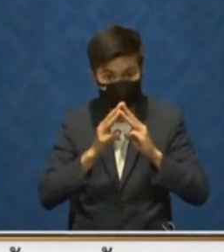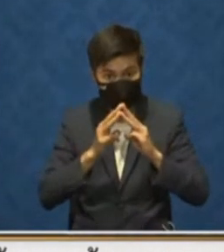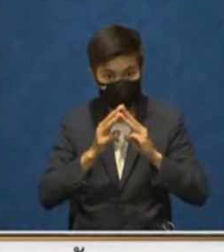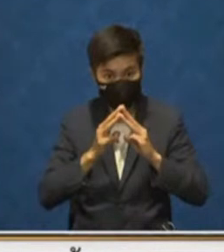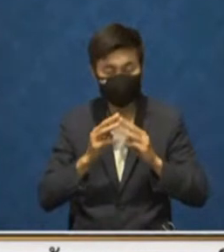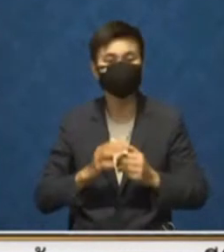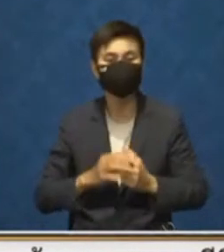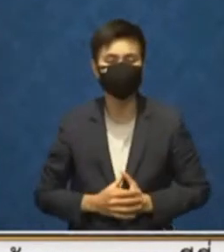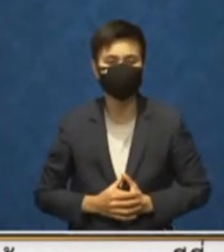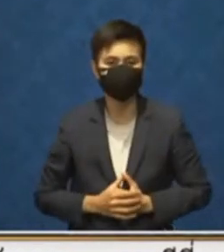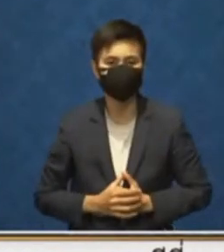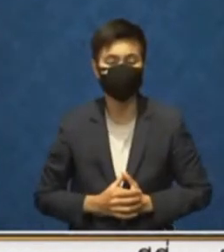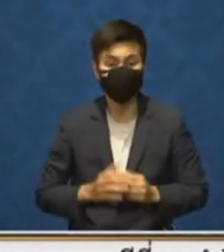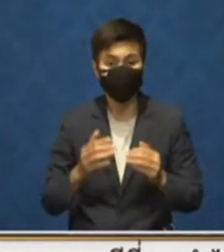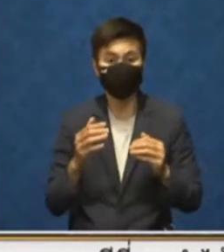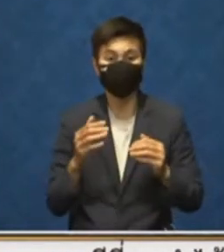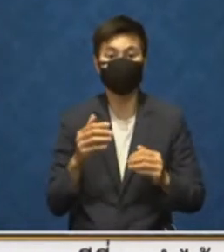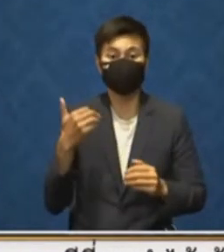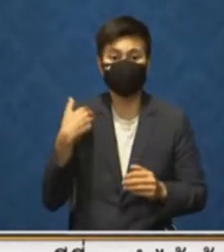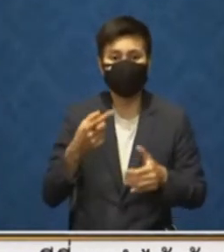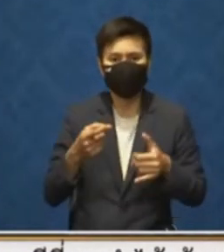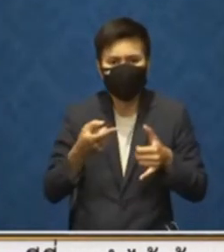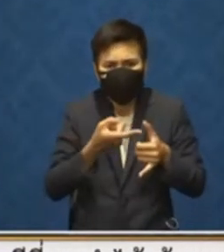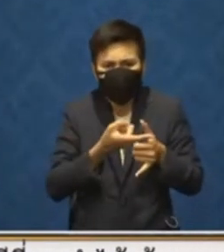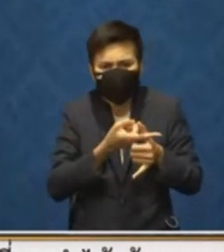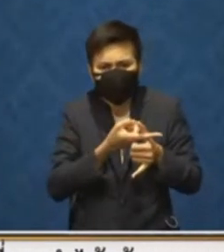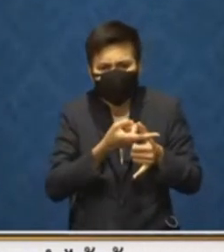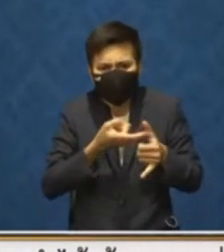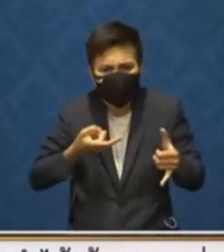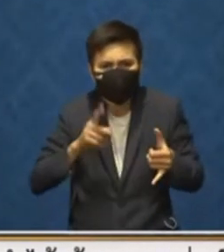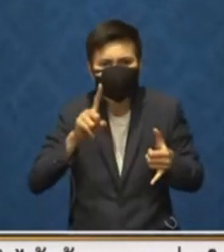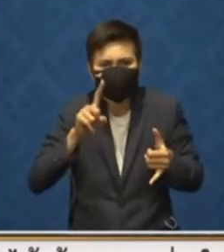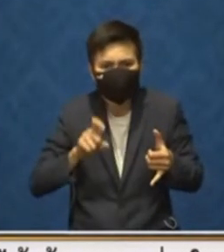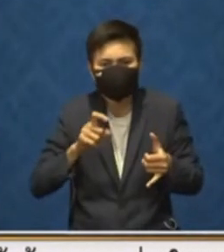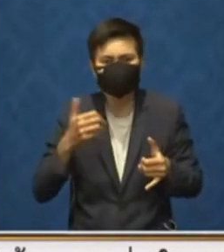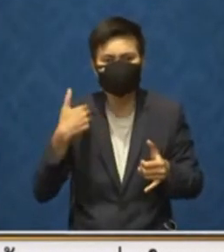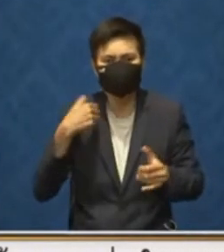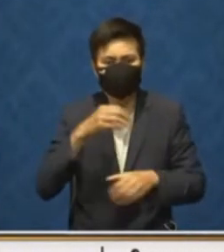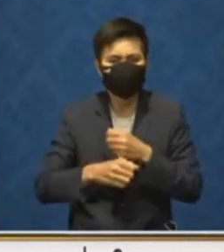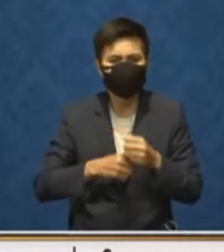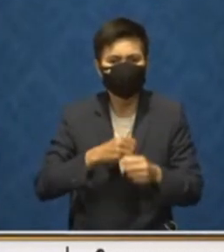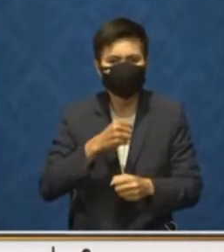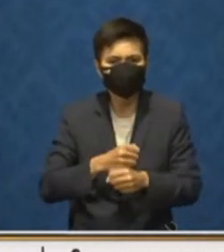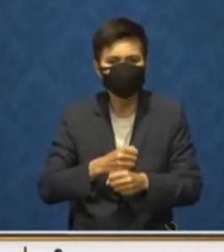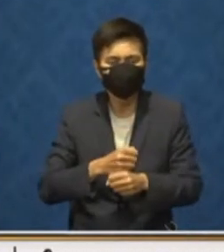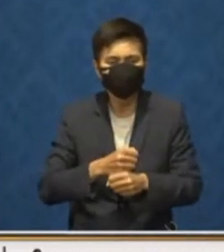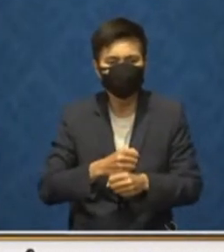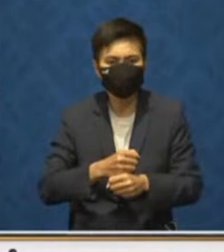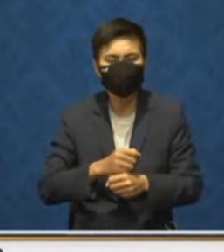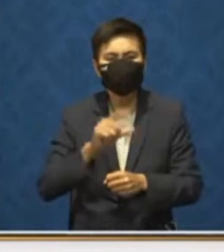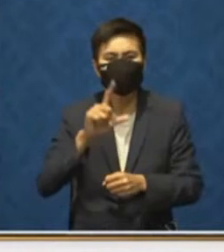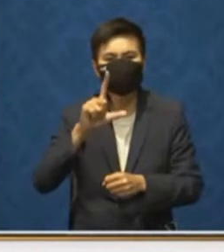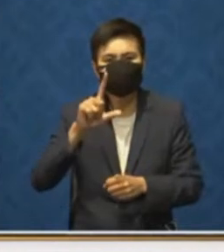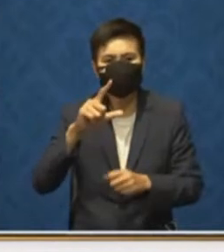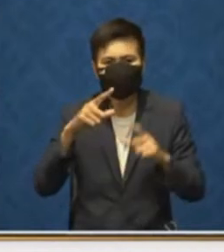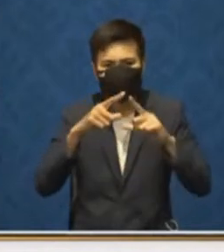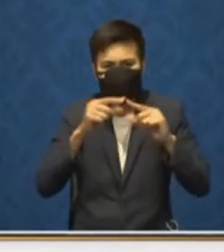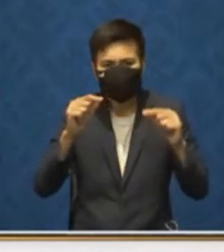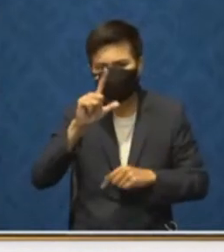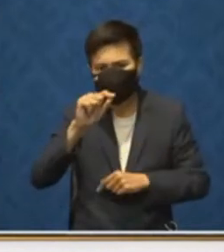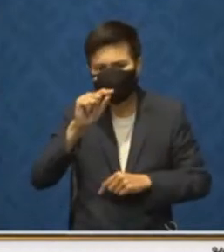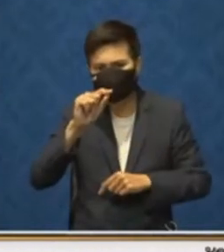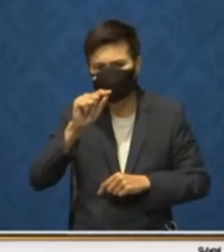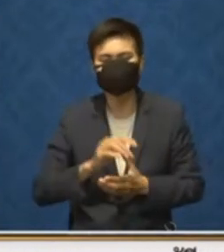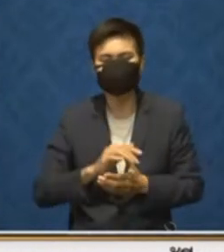จุดตรงที่ว่าคดีฆาตกรรมเนี่ยนั่นมีอายุความ 20ปีมันไม่หมดง่ายในใช้ที่สุดเนี่ยก่อนจะมีการอภิปราย